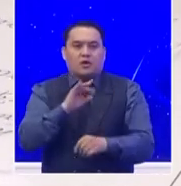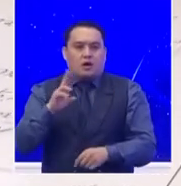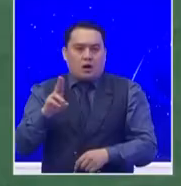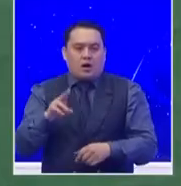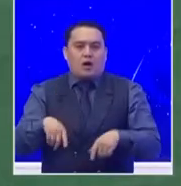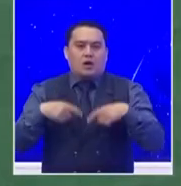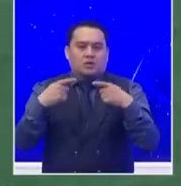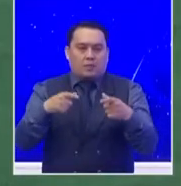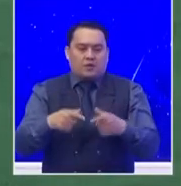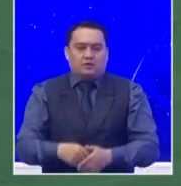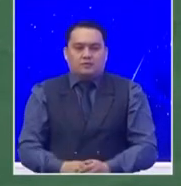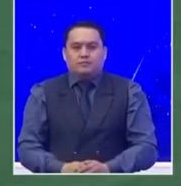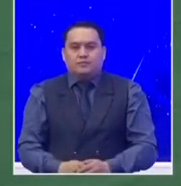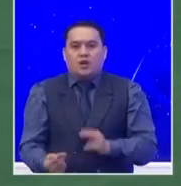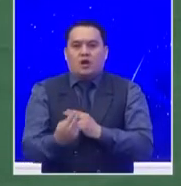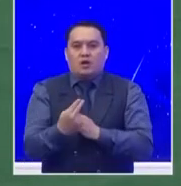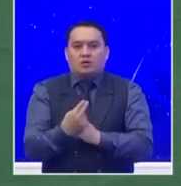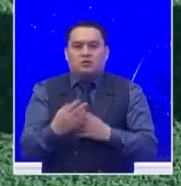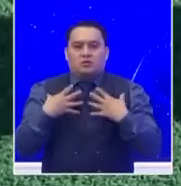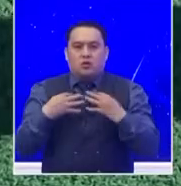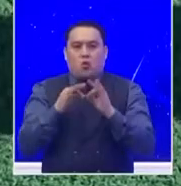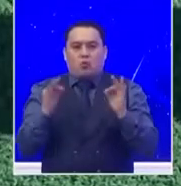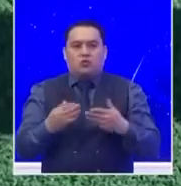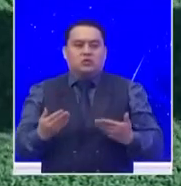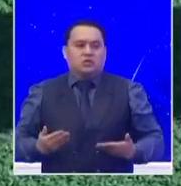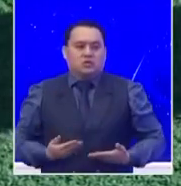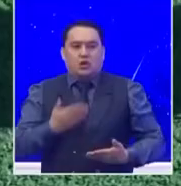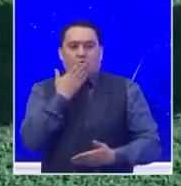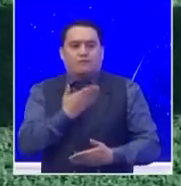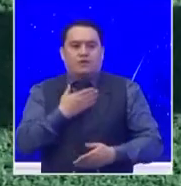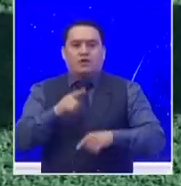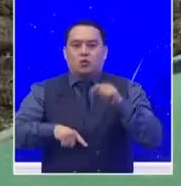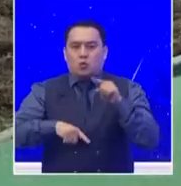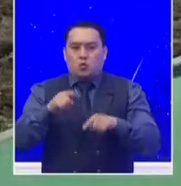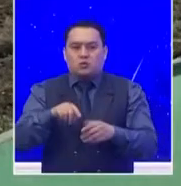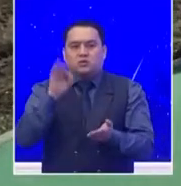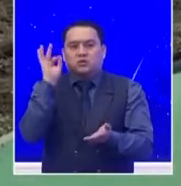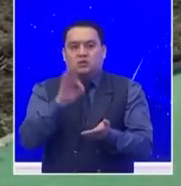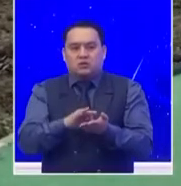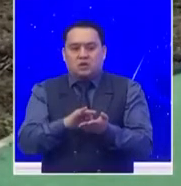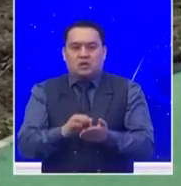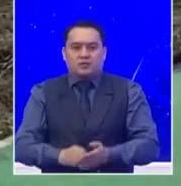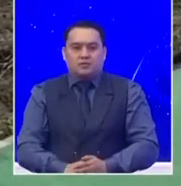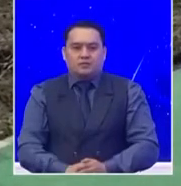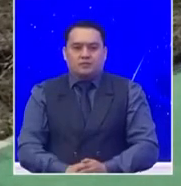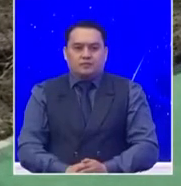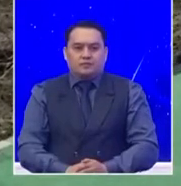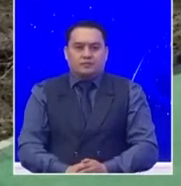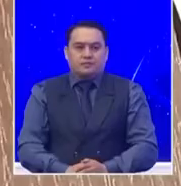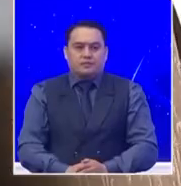республиканский этап конкурса. Привитие здорового образа жизни и воспитание патриотизма – одна из основных целей, отмечают организаторы.